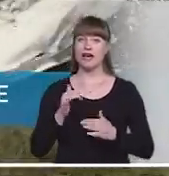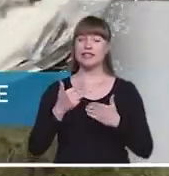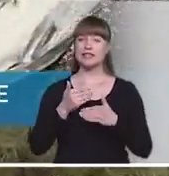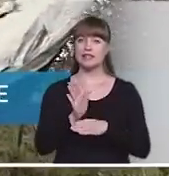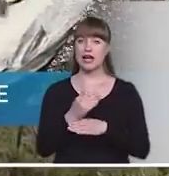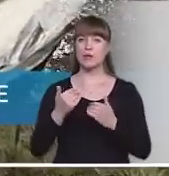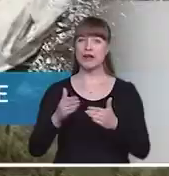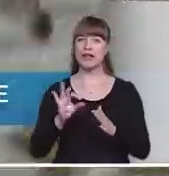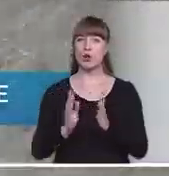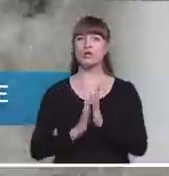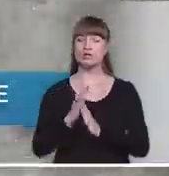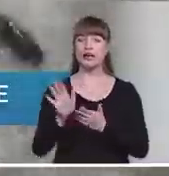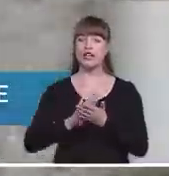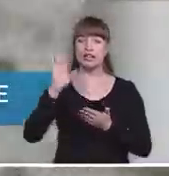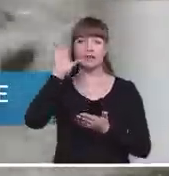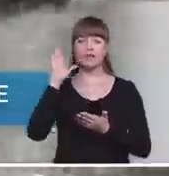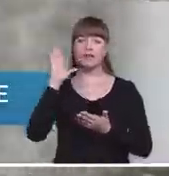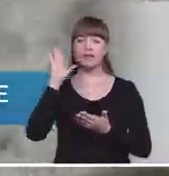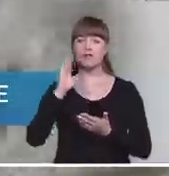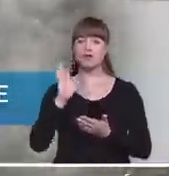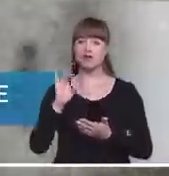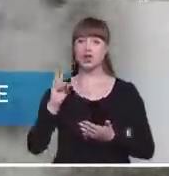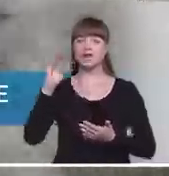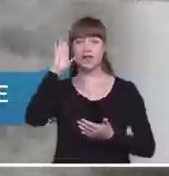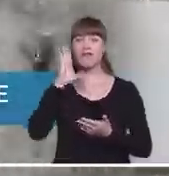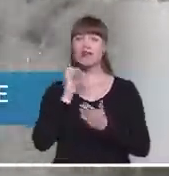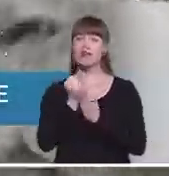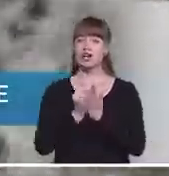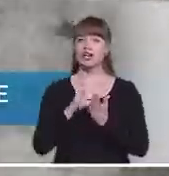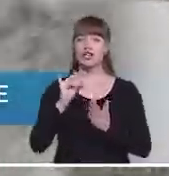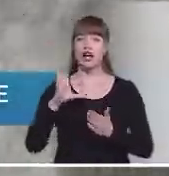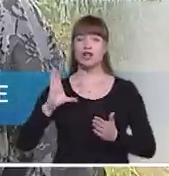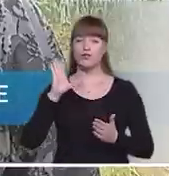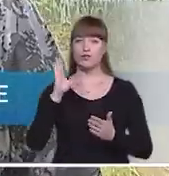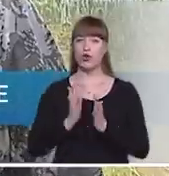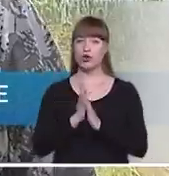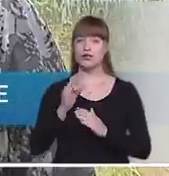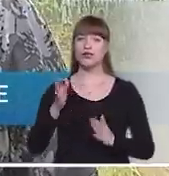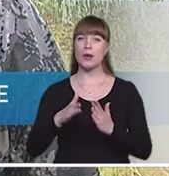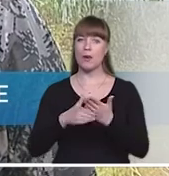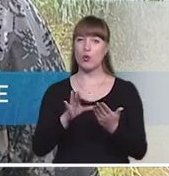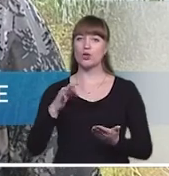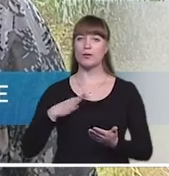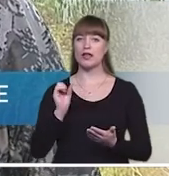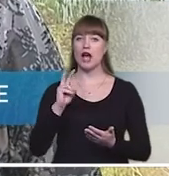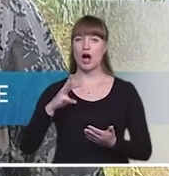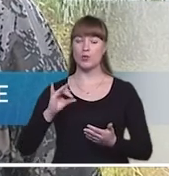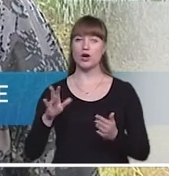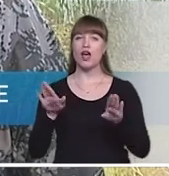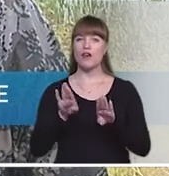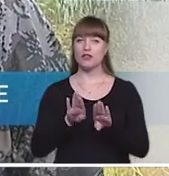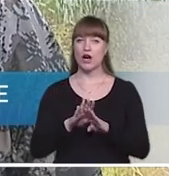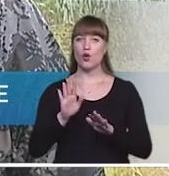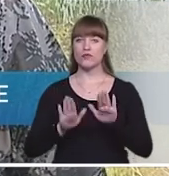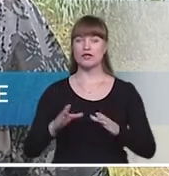Зарыбление от зарастания, чистить Веселовское водохранилище от водорослей помогут белые амуры. Такой весовой категории, так